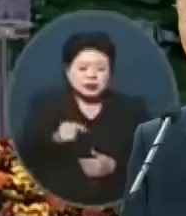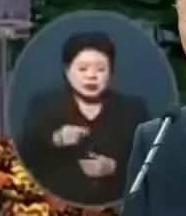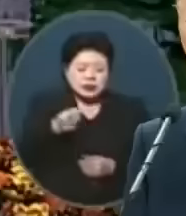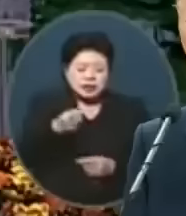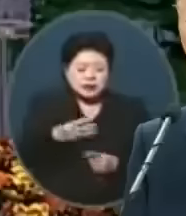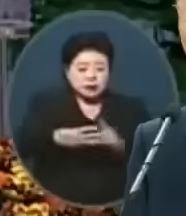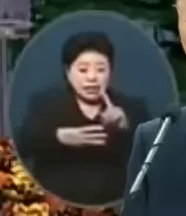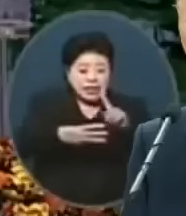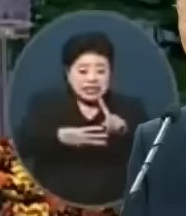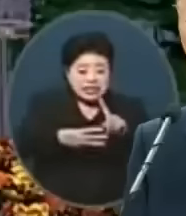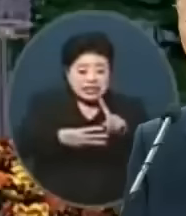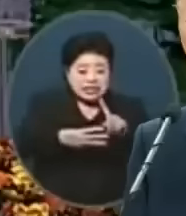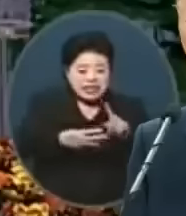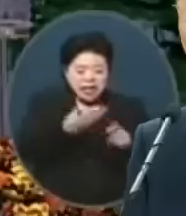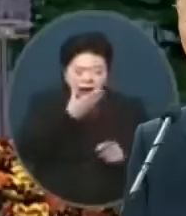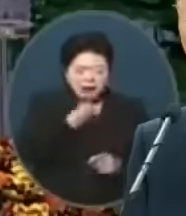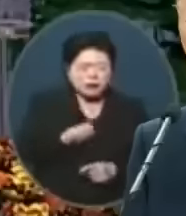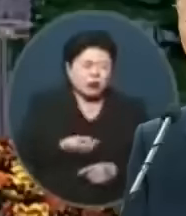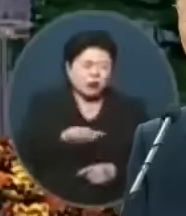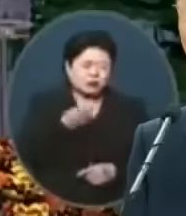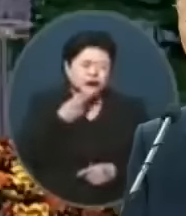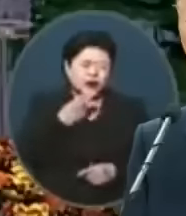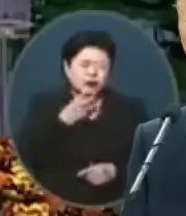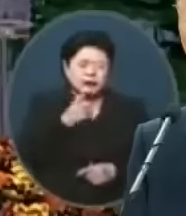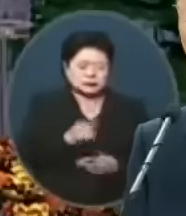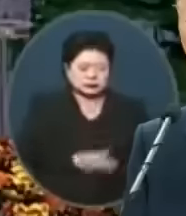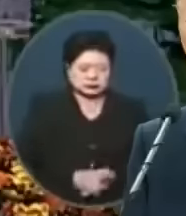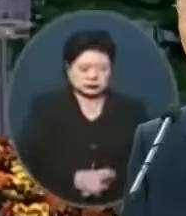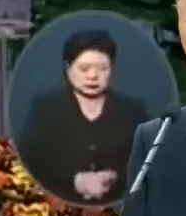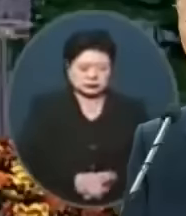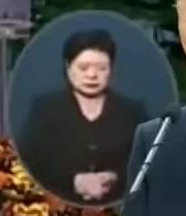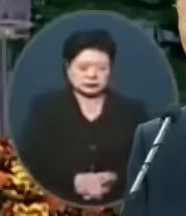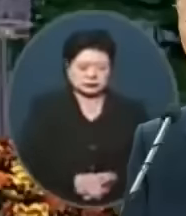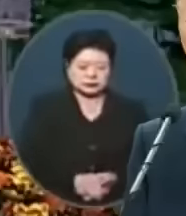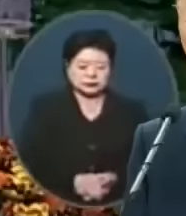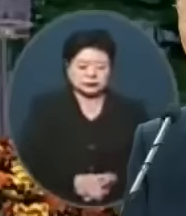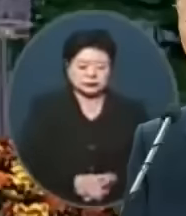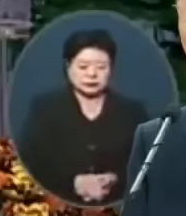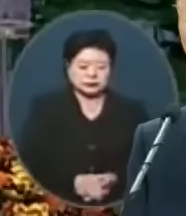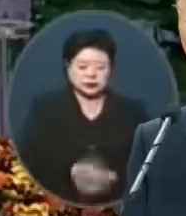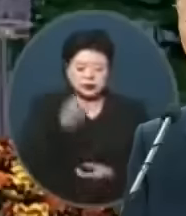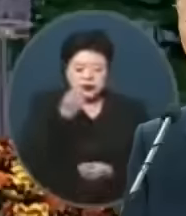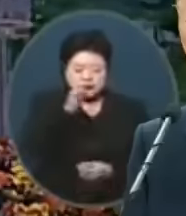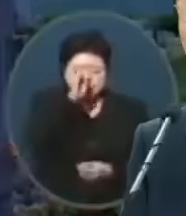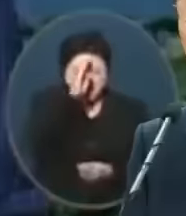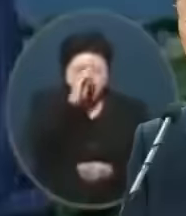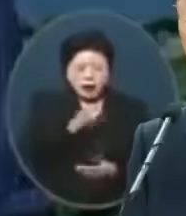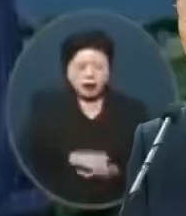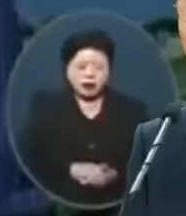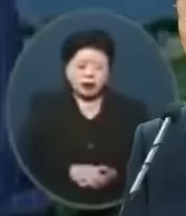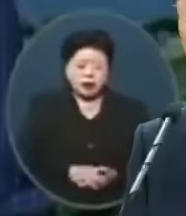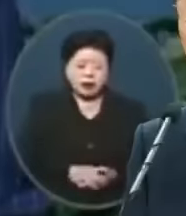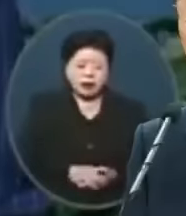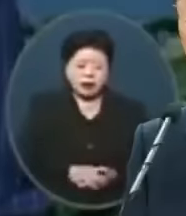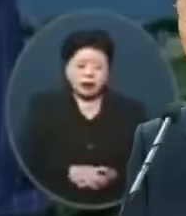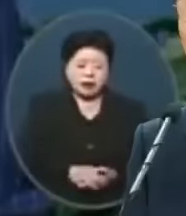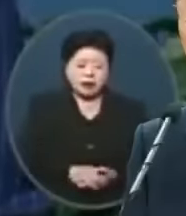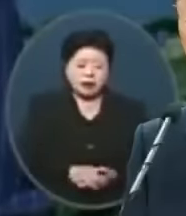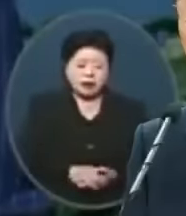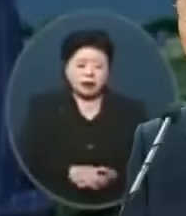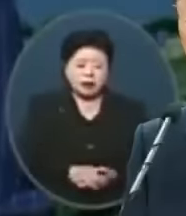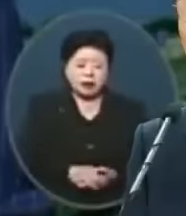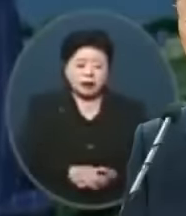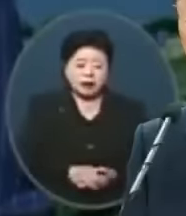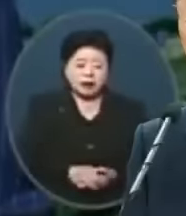1이 행복하지 않다고 대답했습니다. 우울증에 안 걸리면 반대급부로